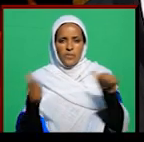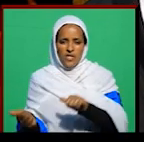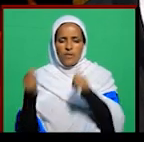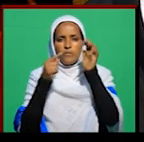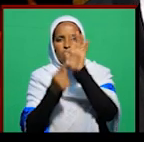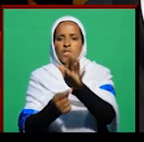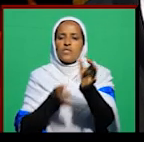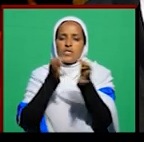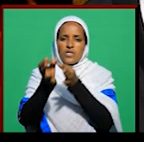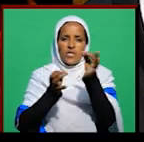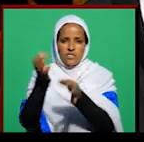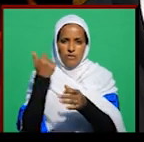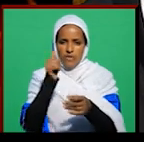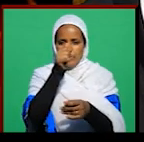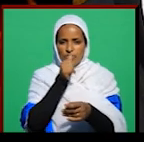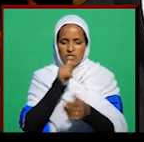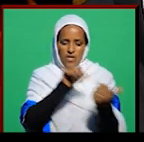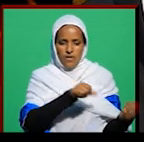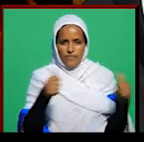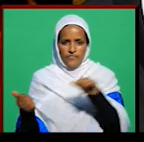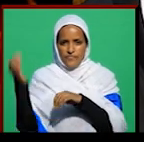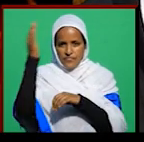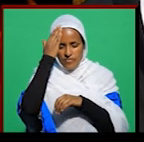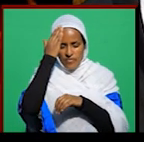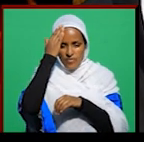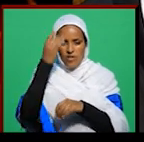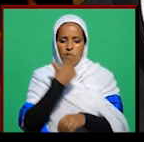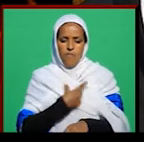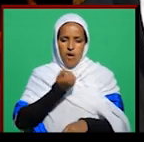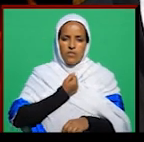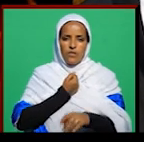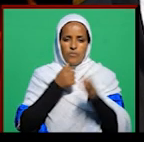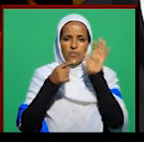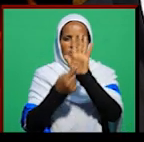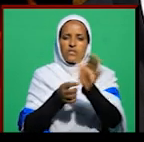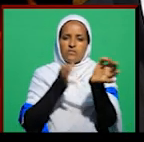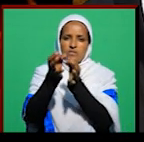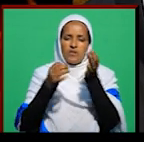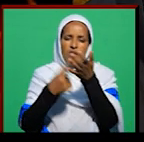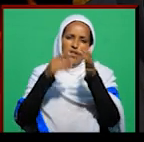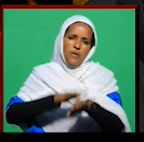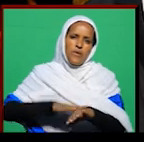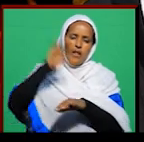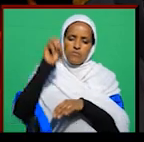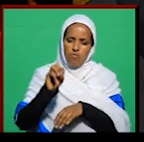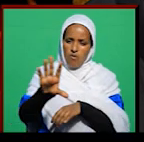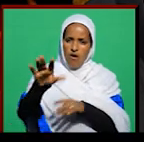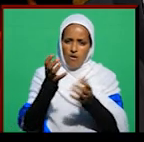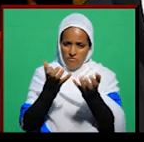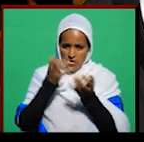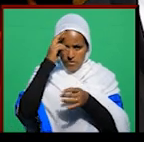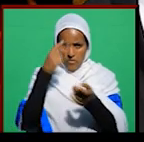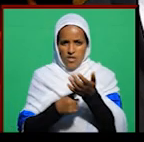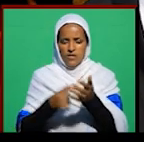ጥምቀትን በምልክትነት ይገልጽ ነበረ። ምስጢረ ጥምቀት የምታወቅበትን ማተብ ደግሞ በምልክት ይገልጻት ነበረ። ያችን የበለጠ ሊያጎላ